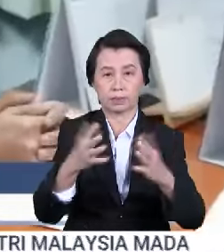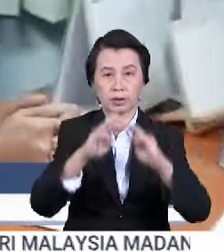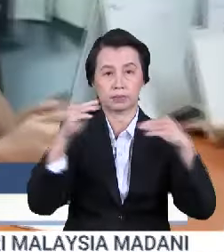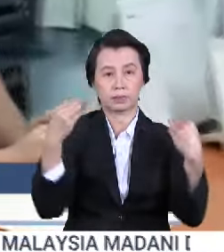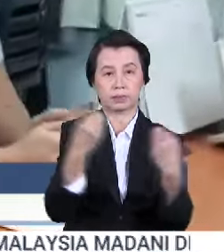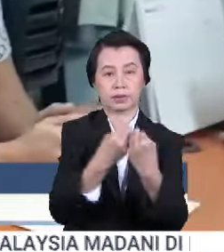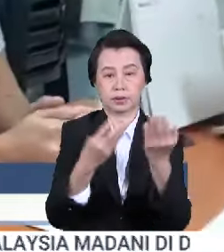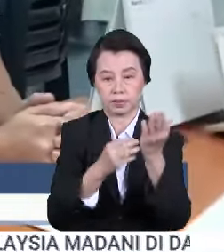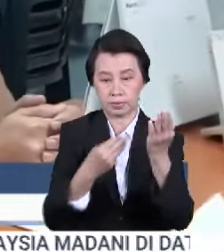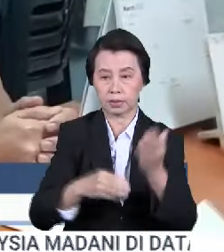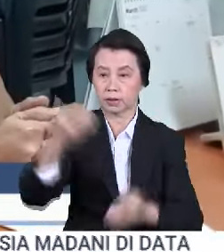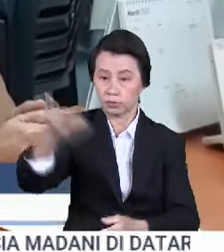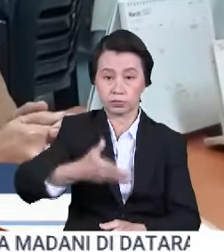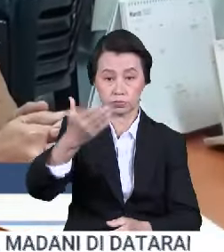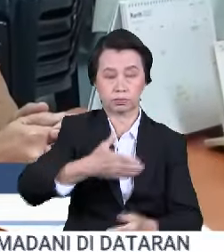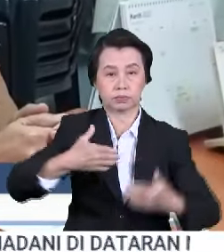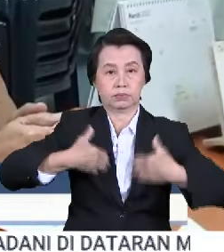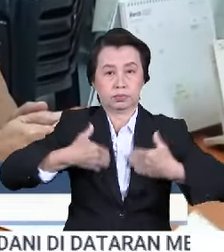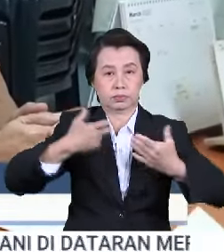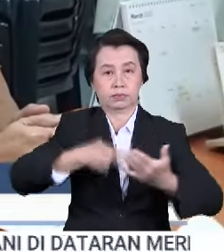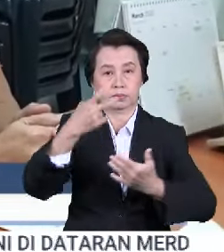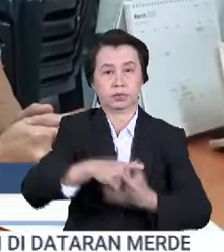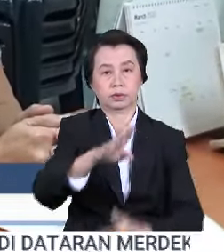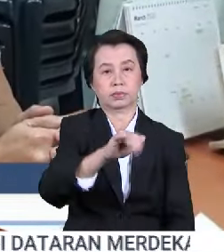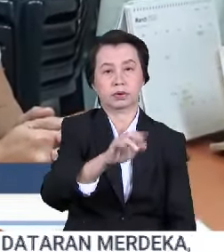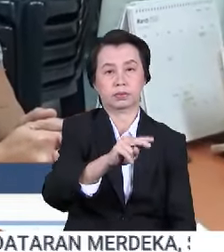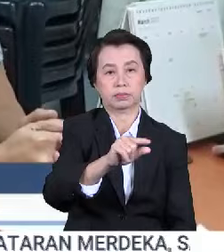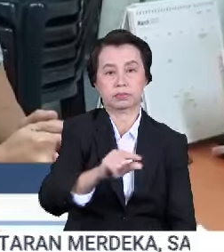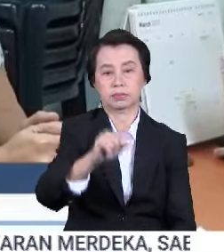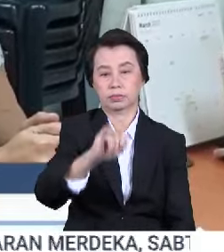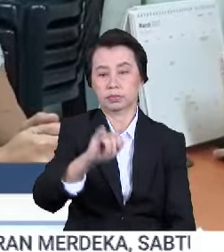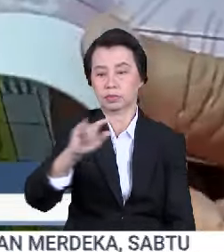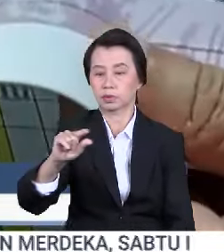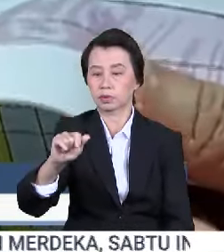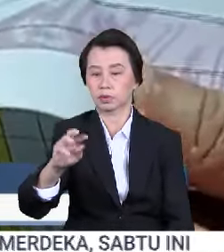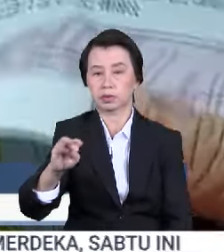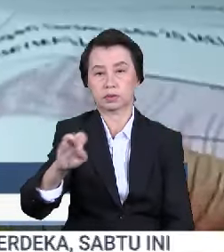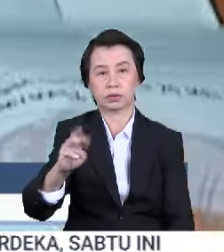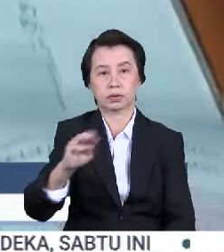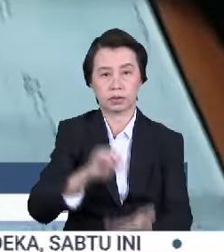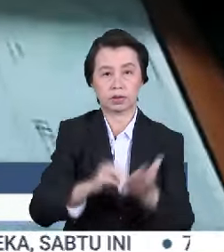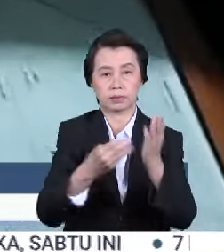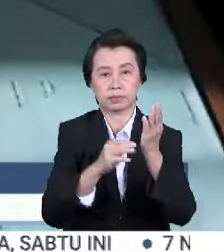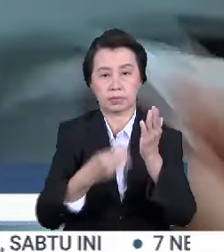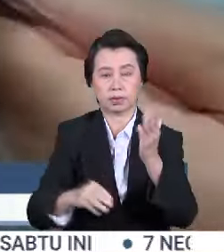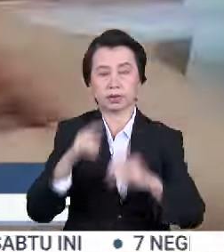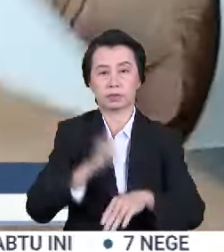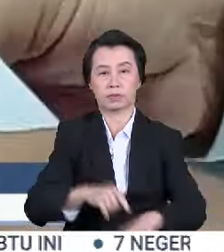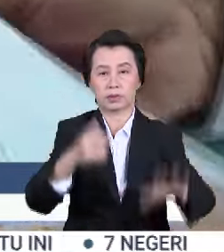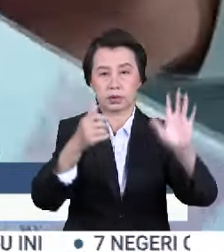dimiri dijemput untuk memeriahkan program berani gawai 2023 di permainan pukul